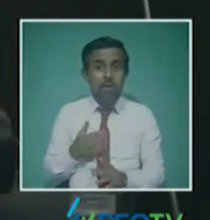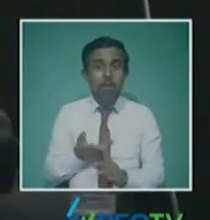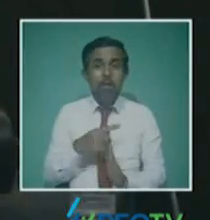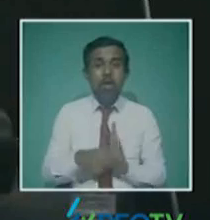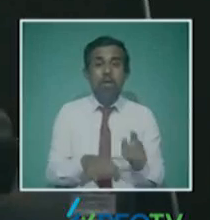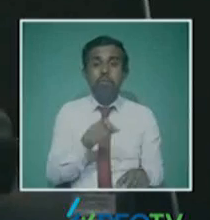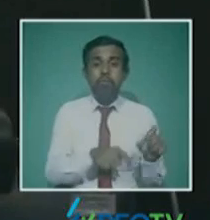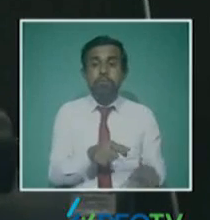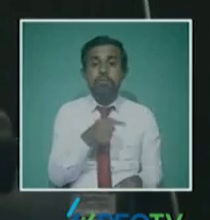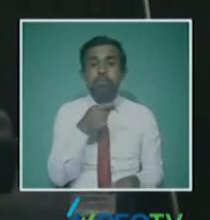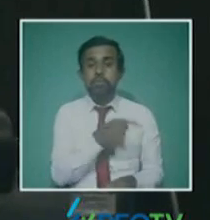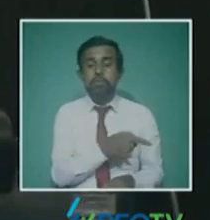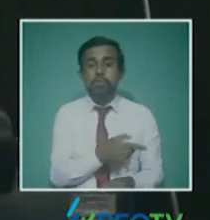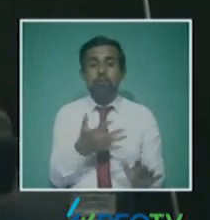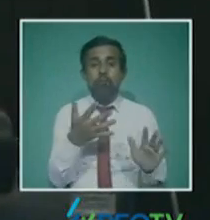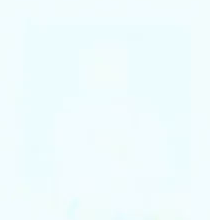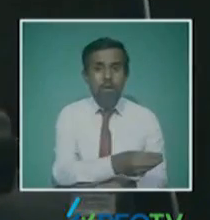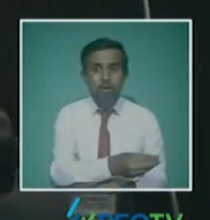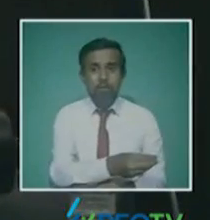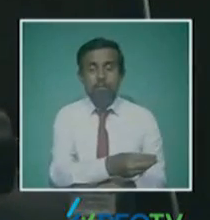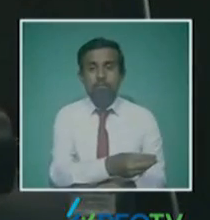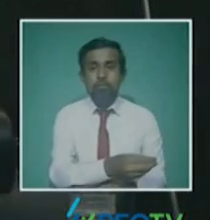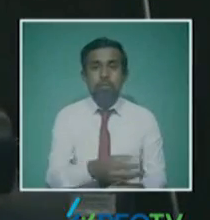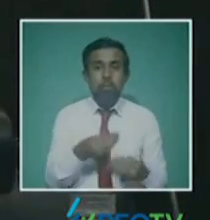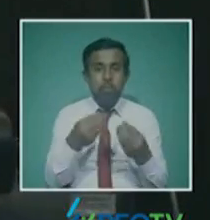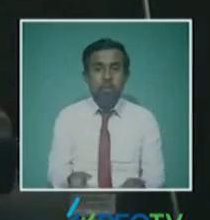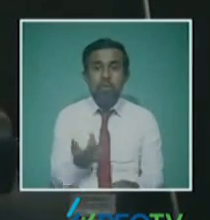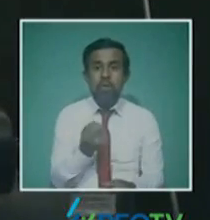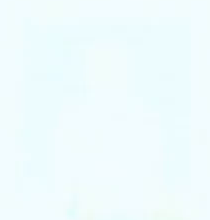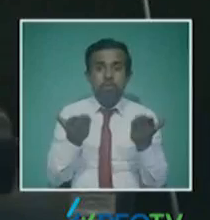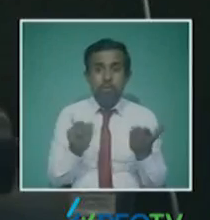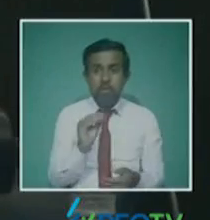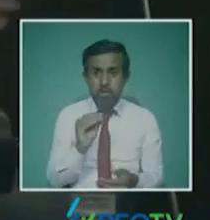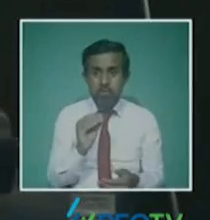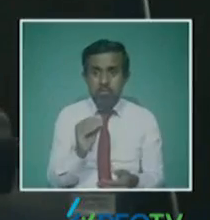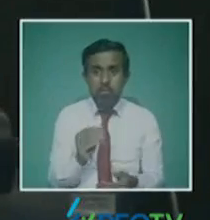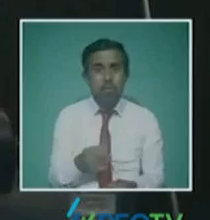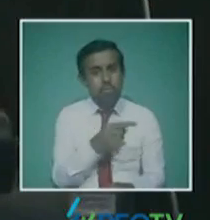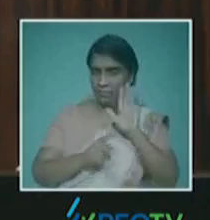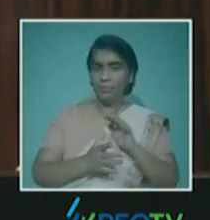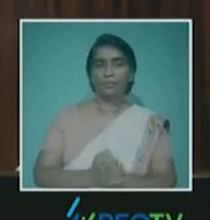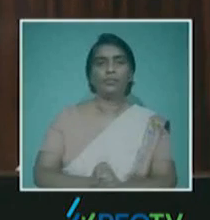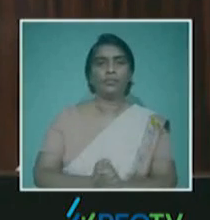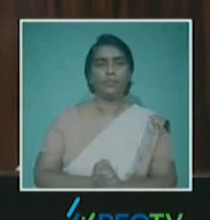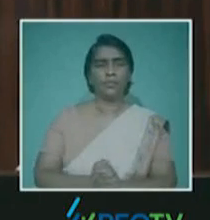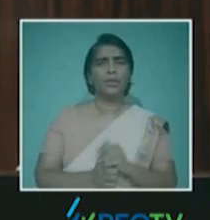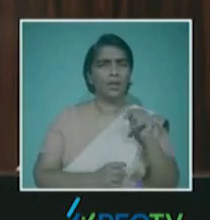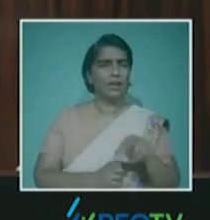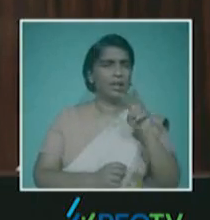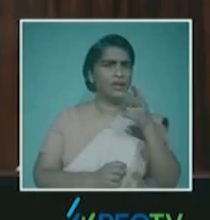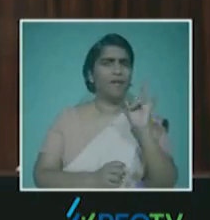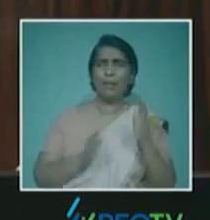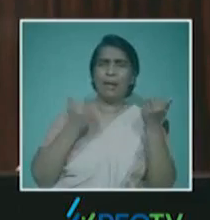අහිංසක ජනතාව වින්දිතයන් බවට පත් කරලා තියෙනවා. පින වැටිච්ච ආර්ථිකය ගොඩනගන්න නම් උඹලා බදු ගෙවපල්ලා කියලා. දැන් මේ